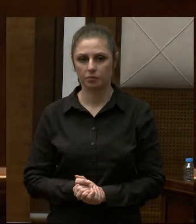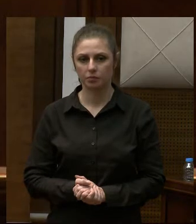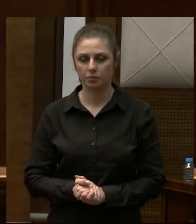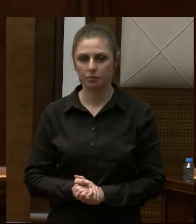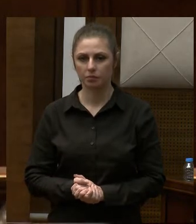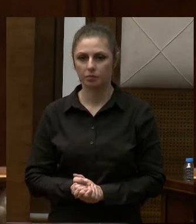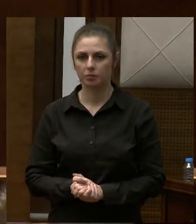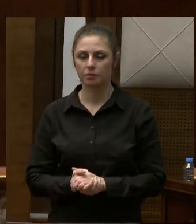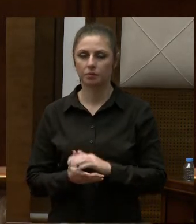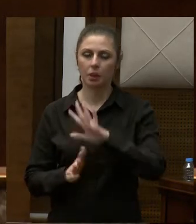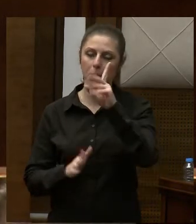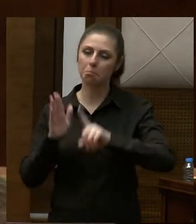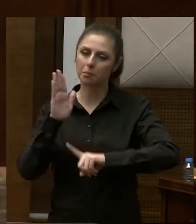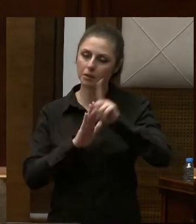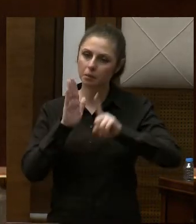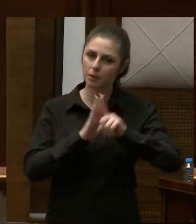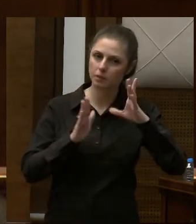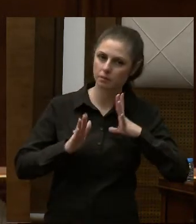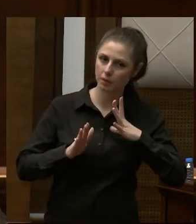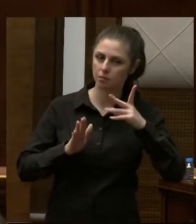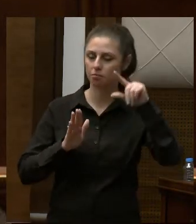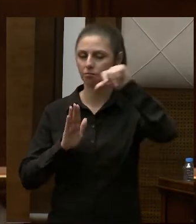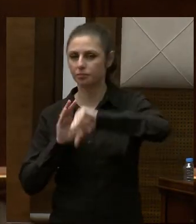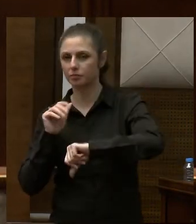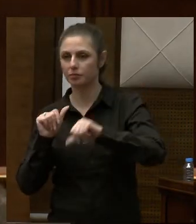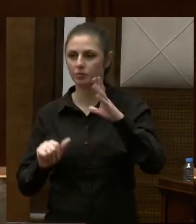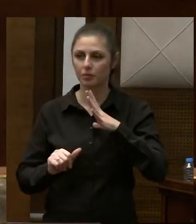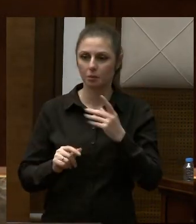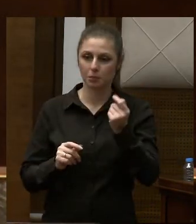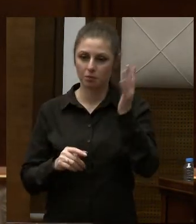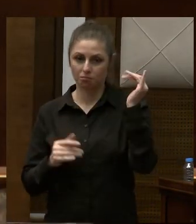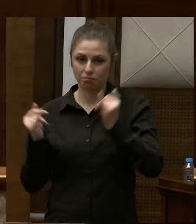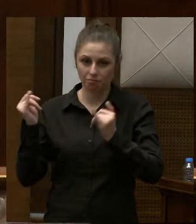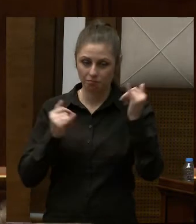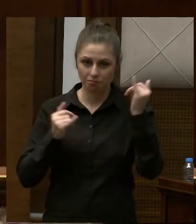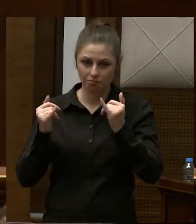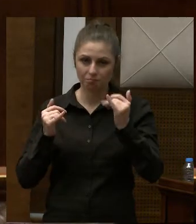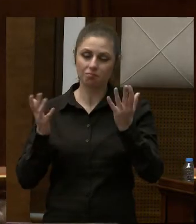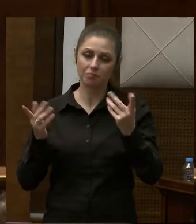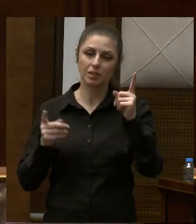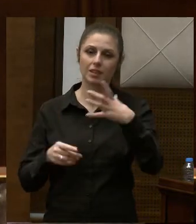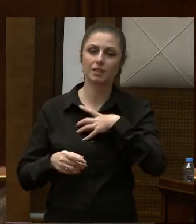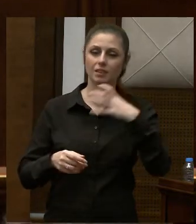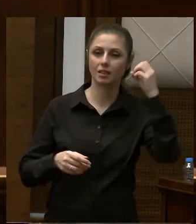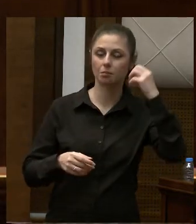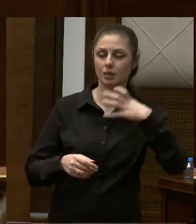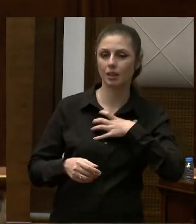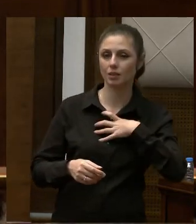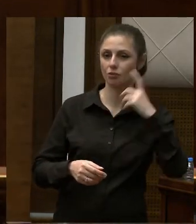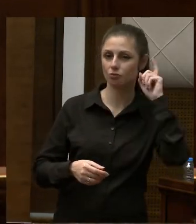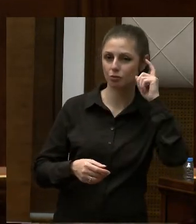başarılı diyecek, kiminiz başarısız diyecek. Biraz önce burada şeye girdiniz hemen. Tabii ki sen kendi mensup olduğun